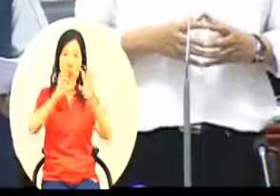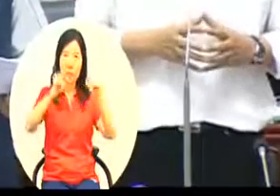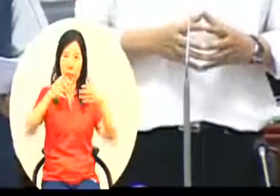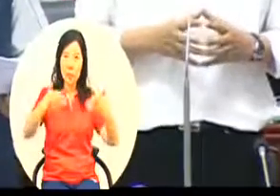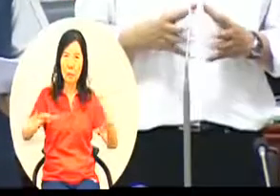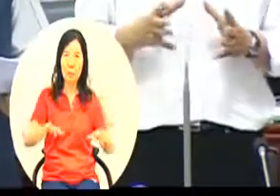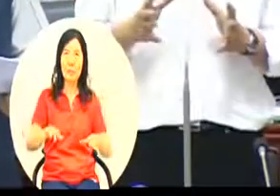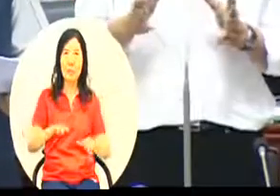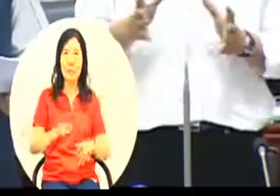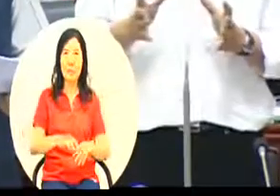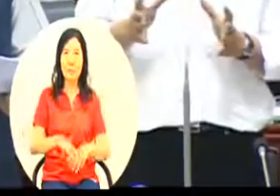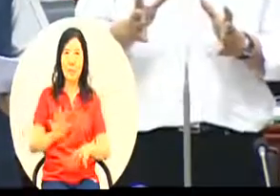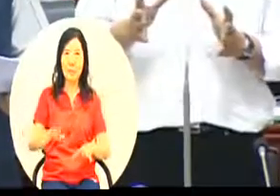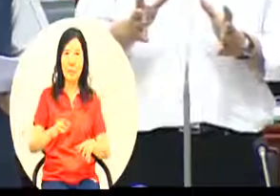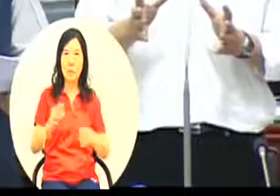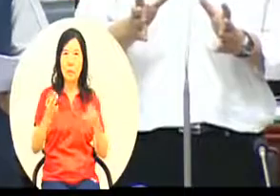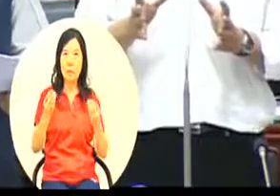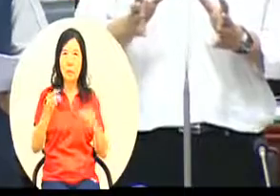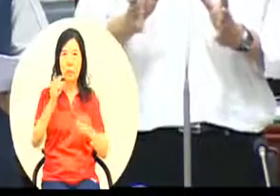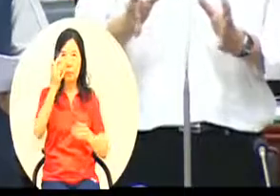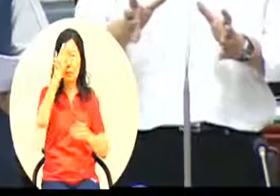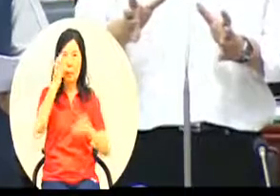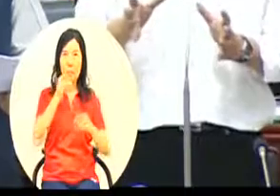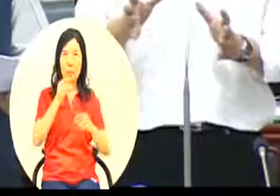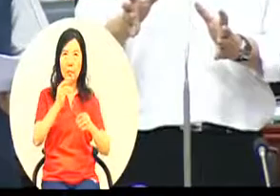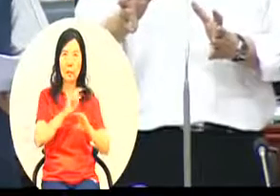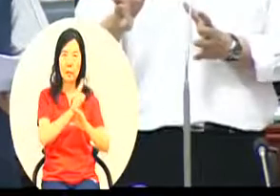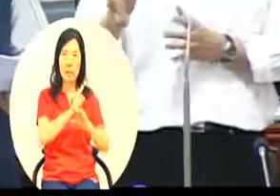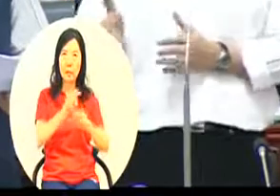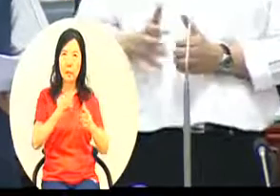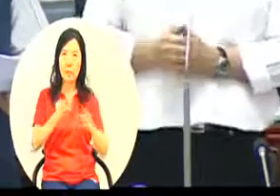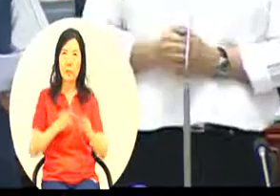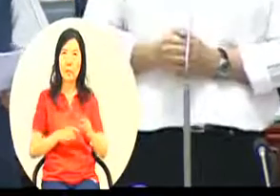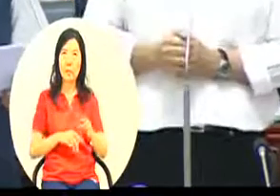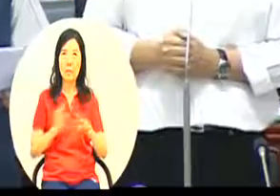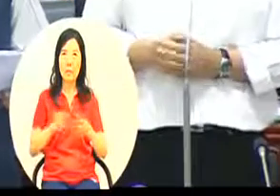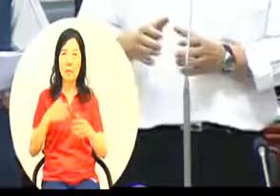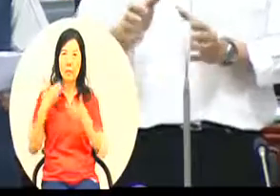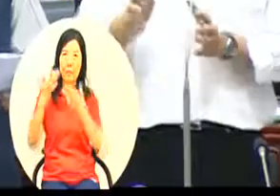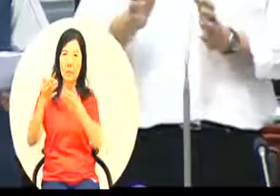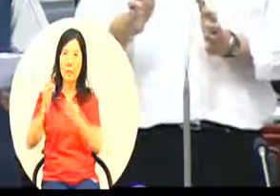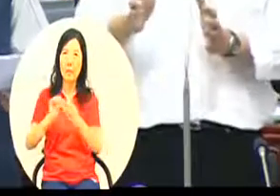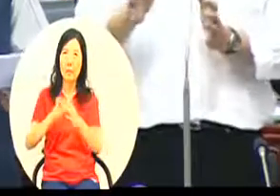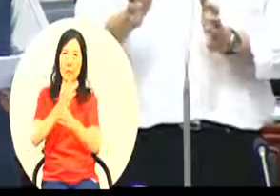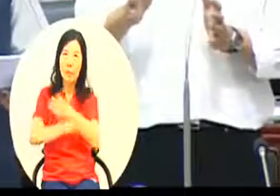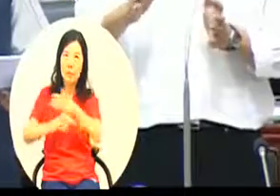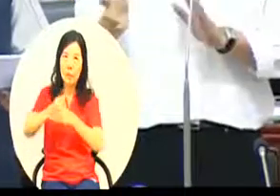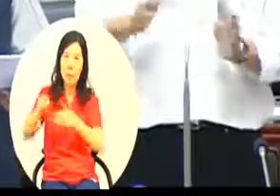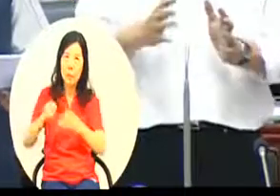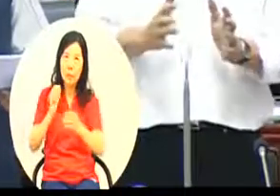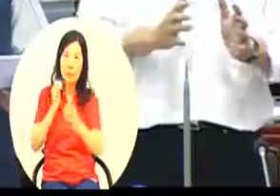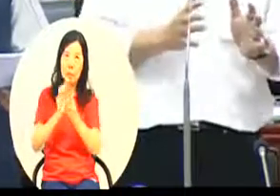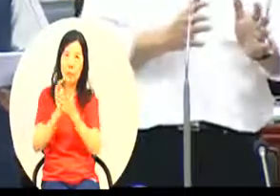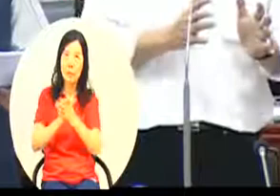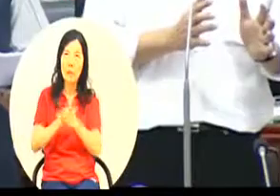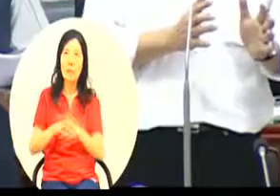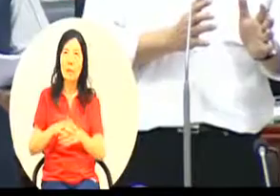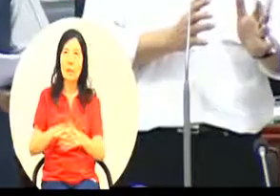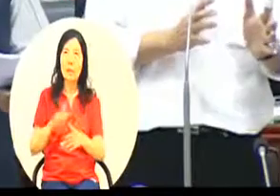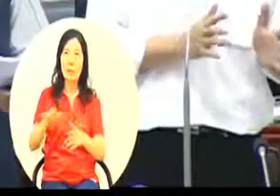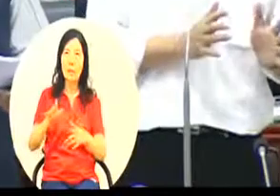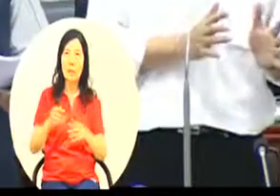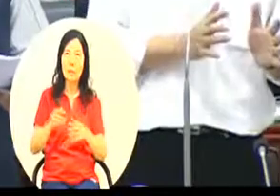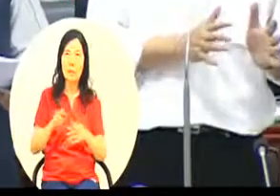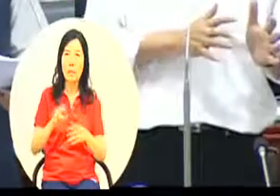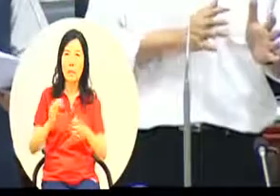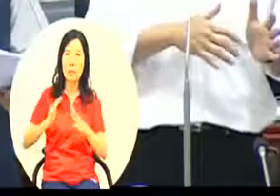了能够让无障碍计程车提供我们市民朋友的需求，所以我们也有点类似像那个无障碍